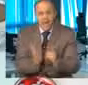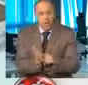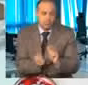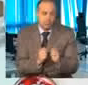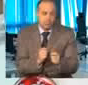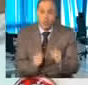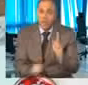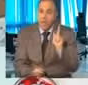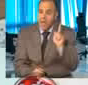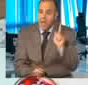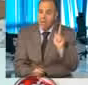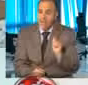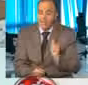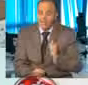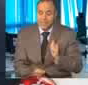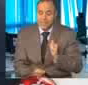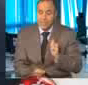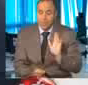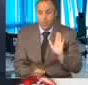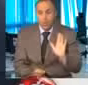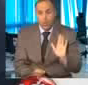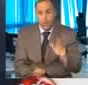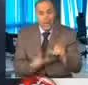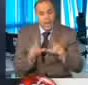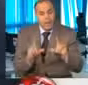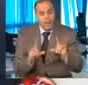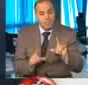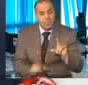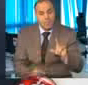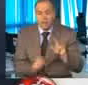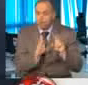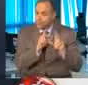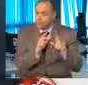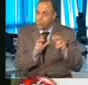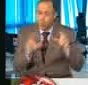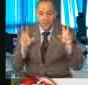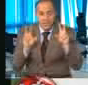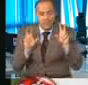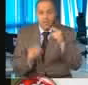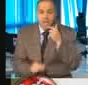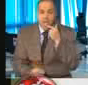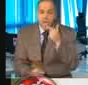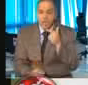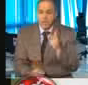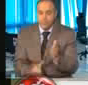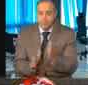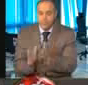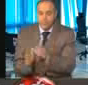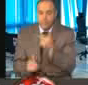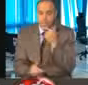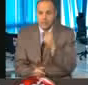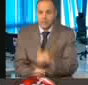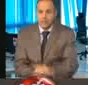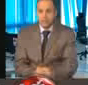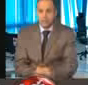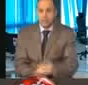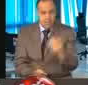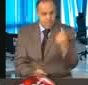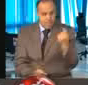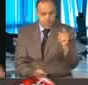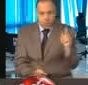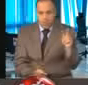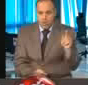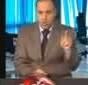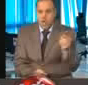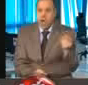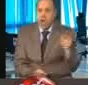بما يضمن استقلالية وسائل الإعلام السمعية والبصرية من النواحي المالية